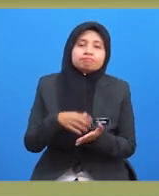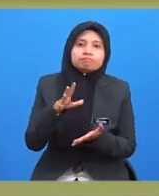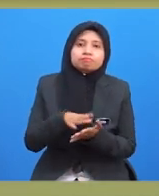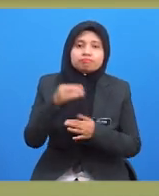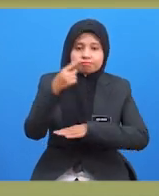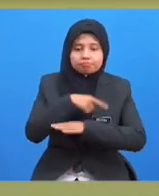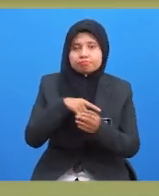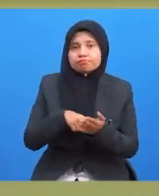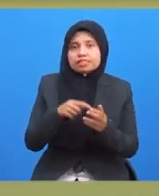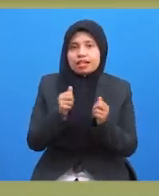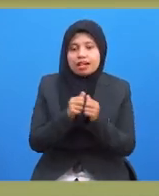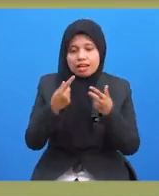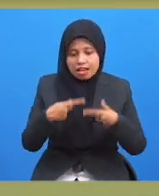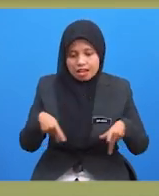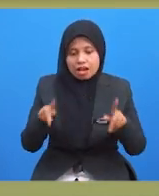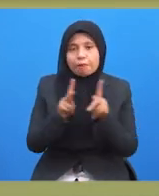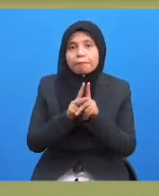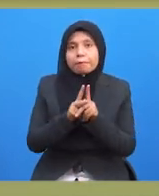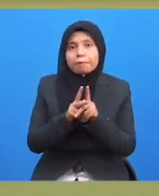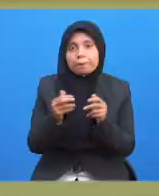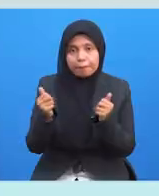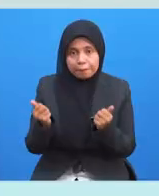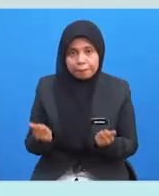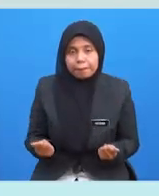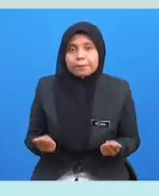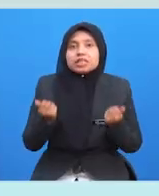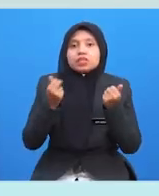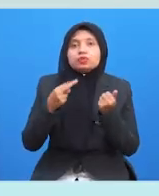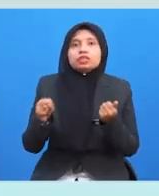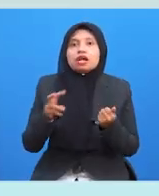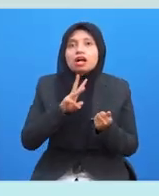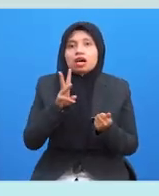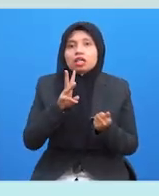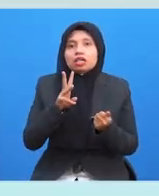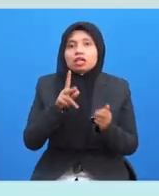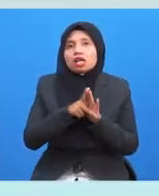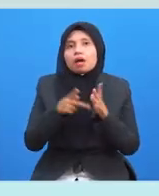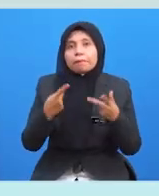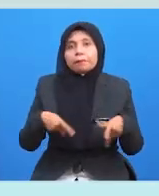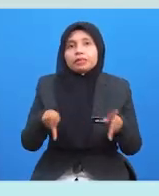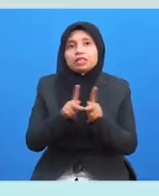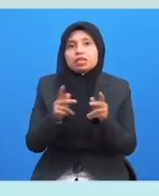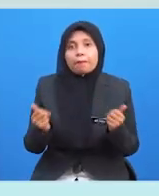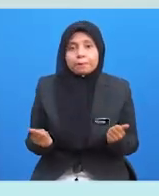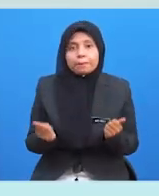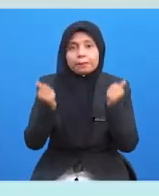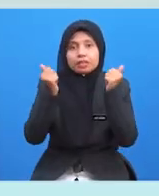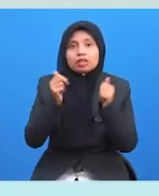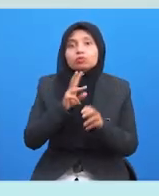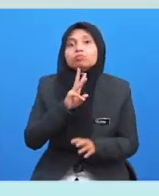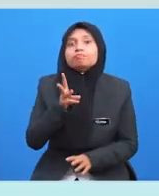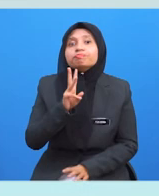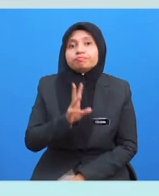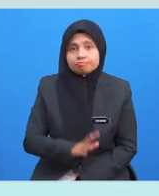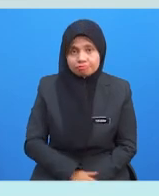ini dengan kepentingan pengangkutan air. Kepentingan pengangkutan air ialah yang